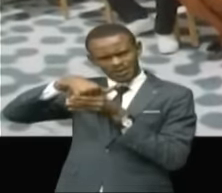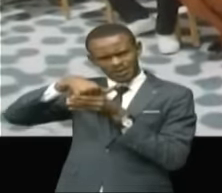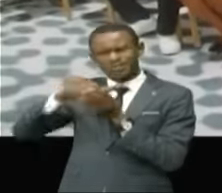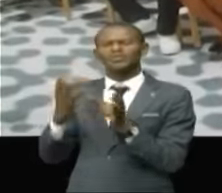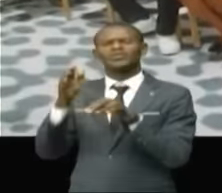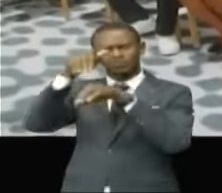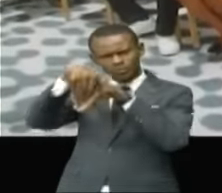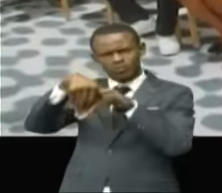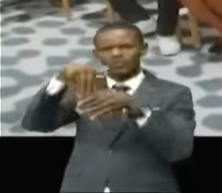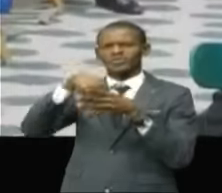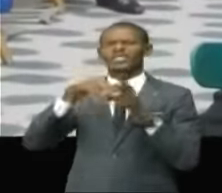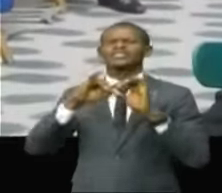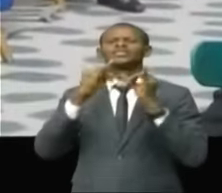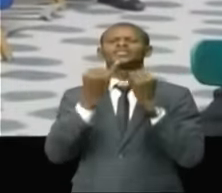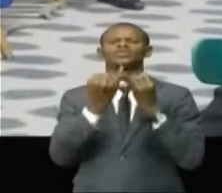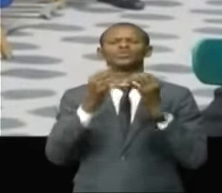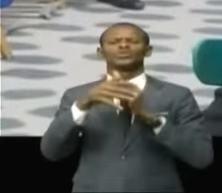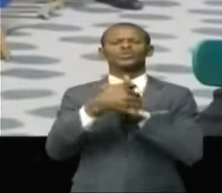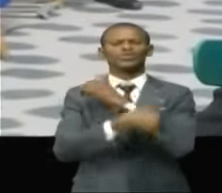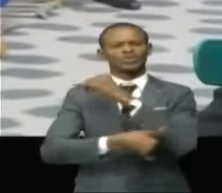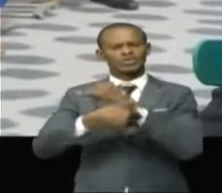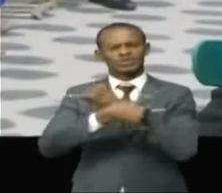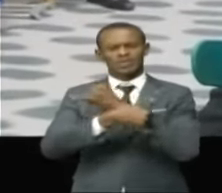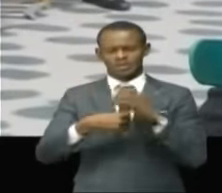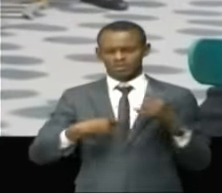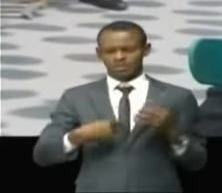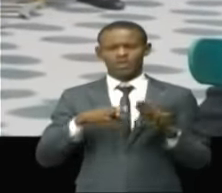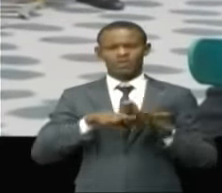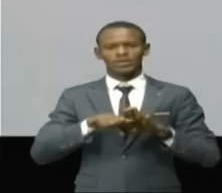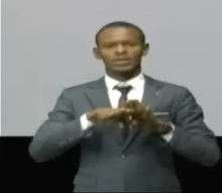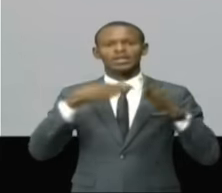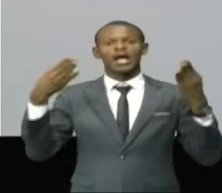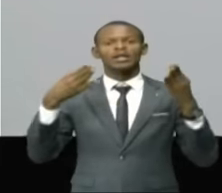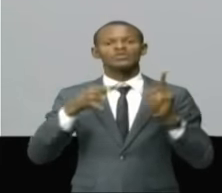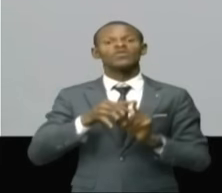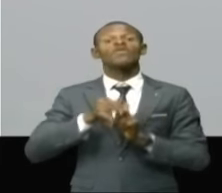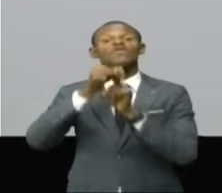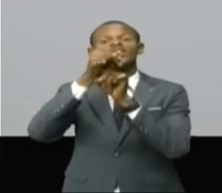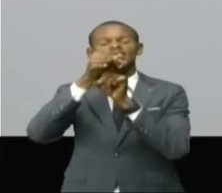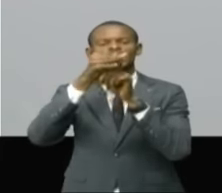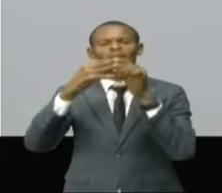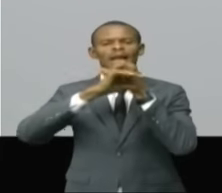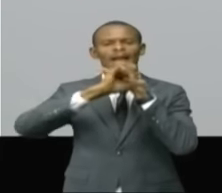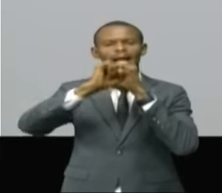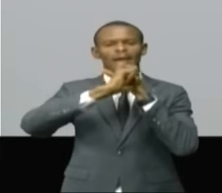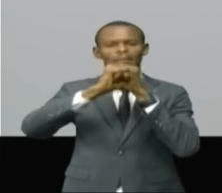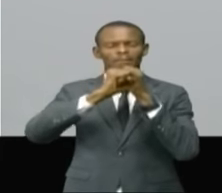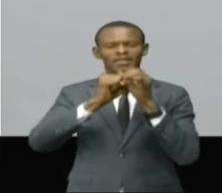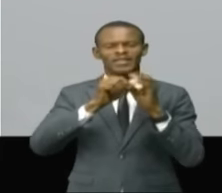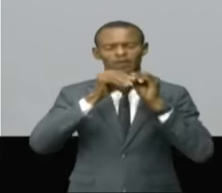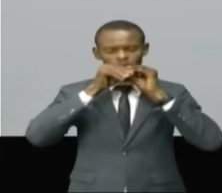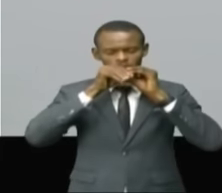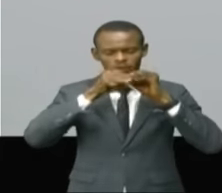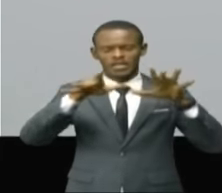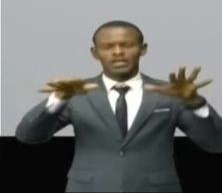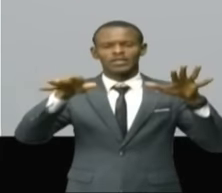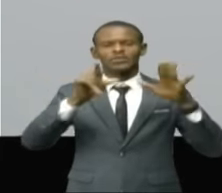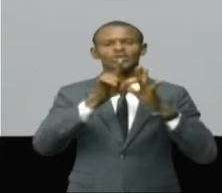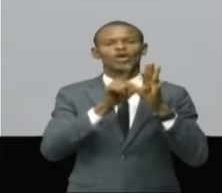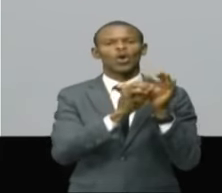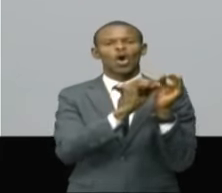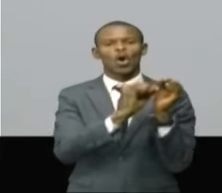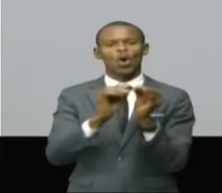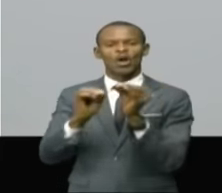Je lance officiellement la campagne de vulgarisation de la loi organique numéro